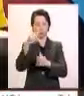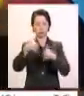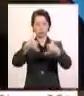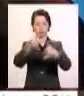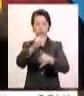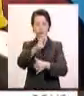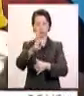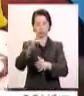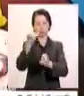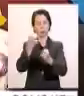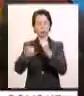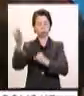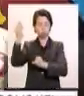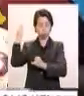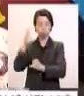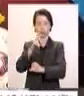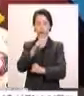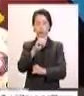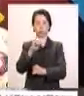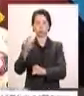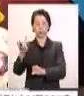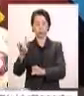kali terakhir melakukannya pada 2008.